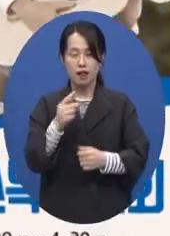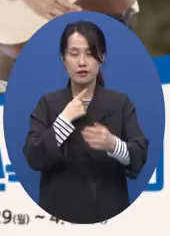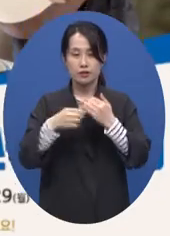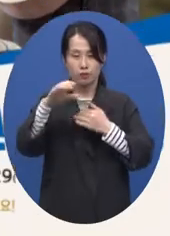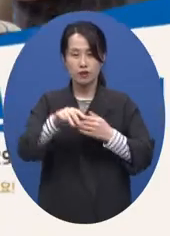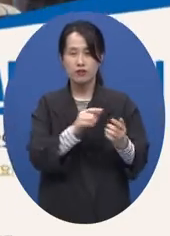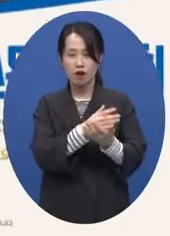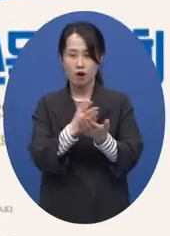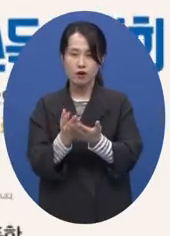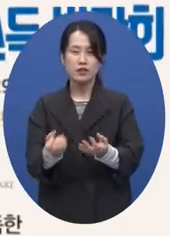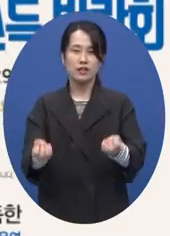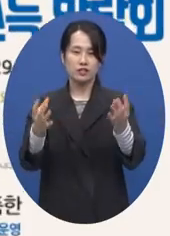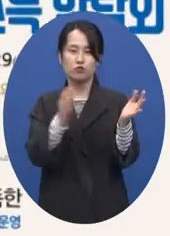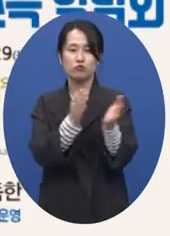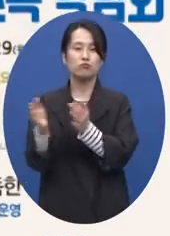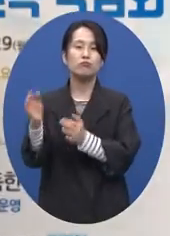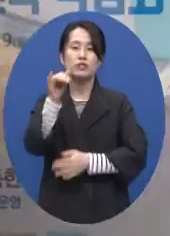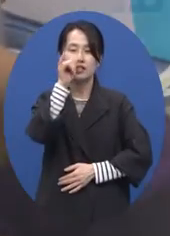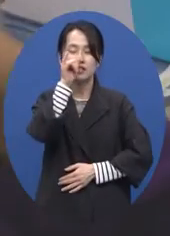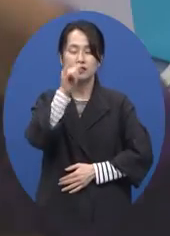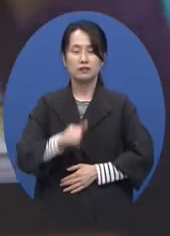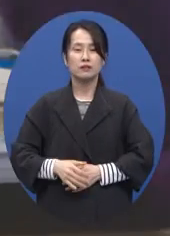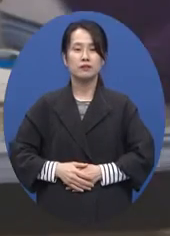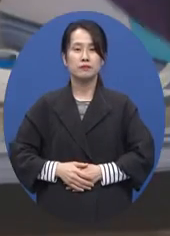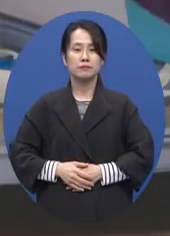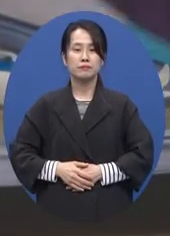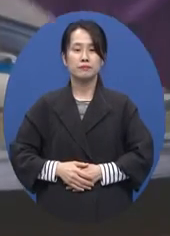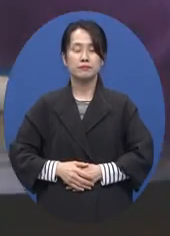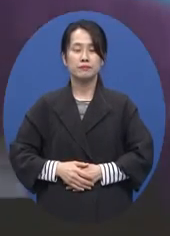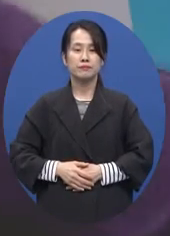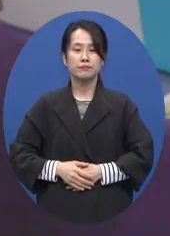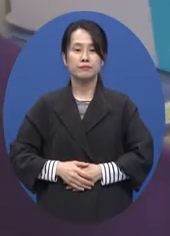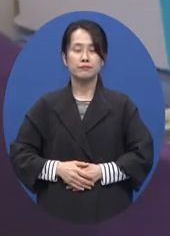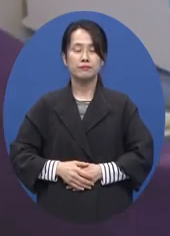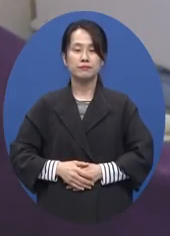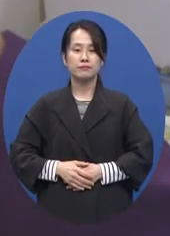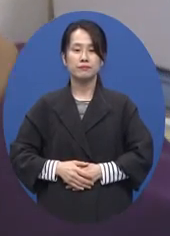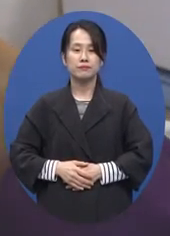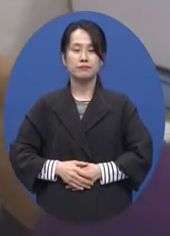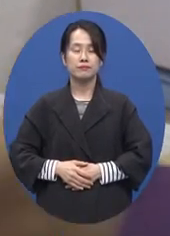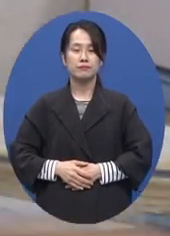부대행사도 준비되어 있습니다 경계 주 칩이 1선 줍니다